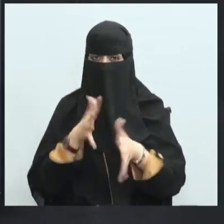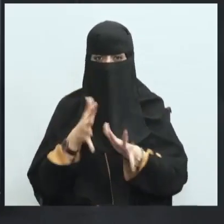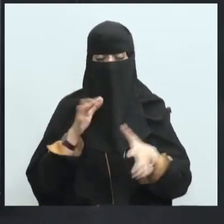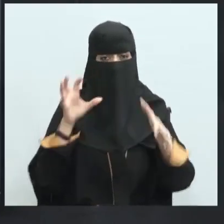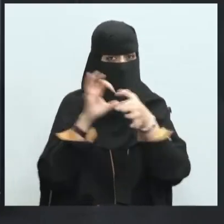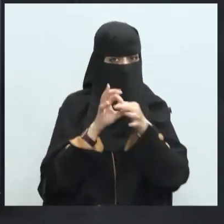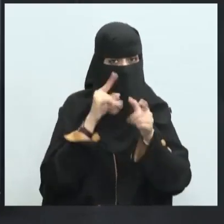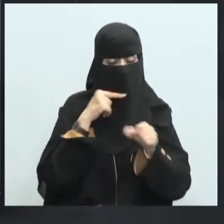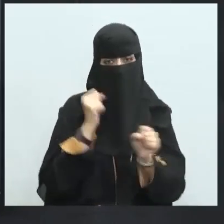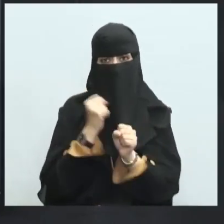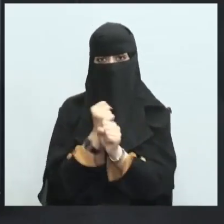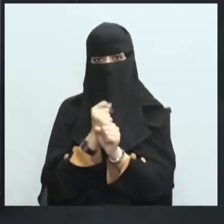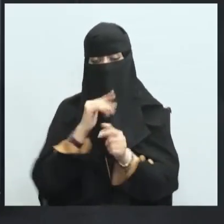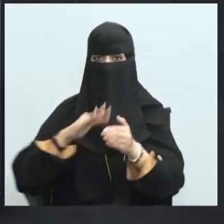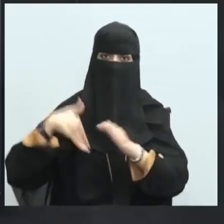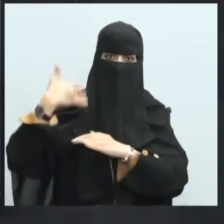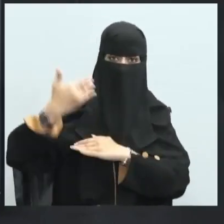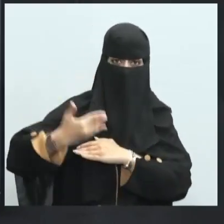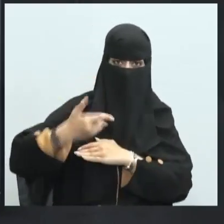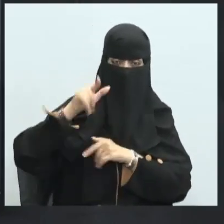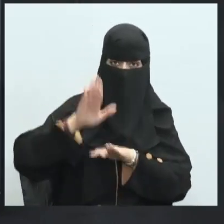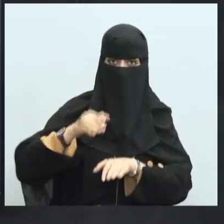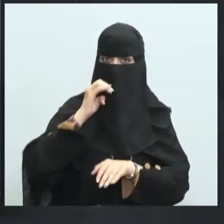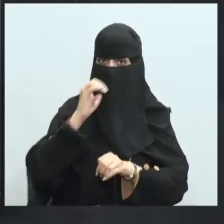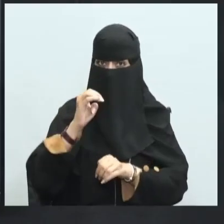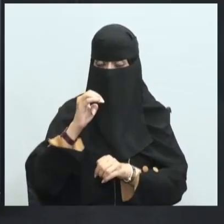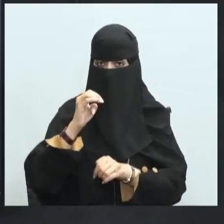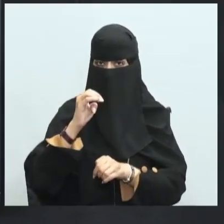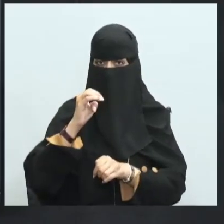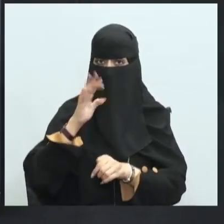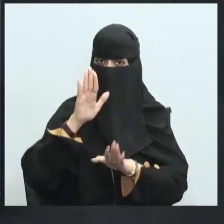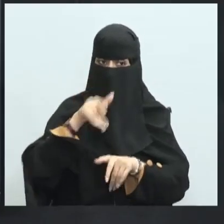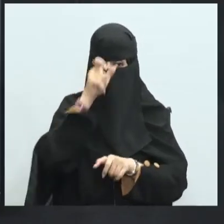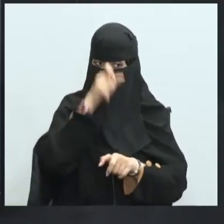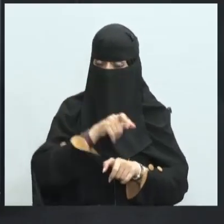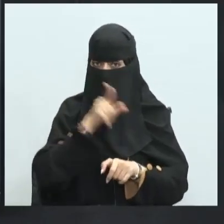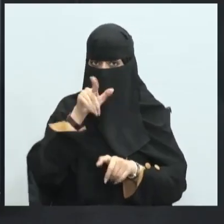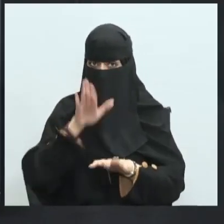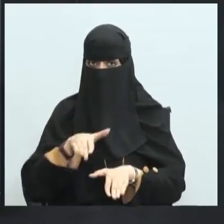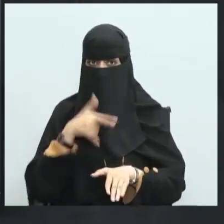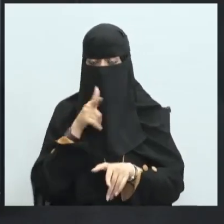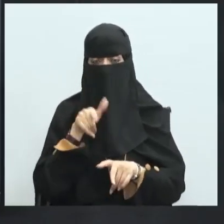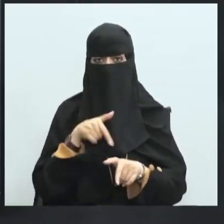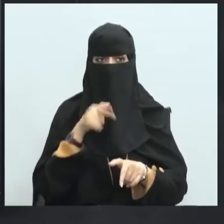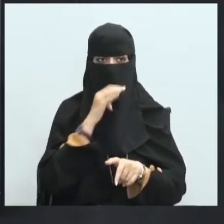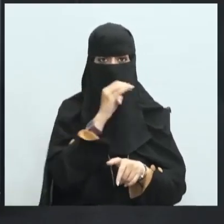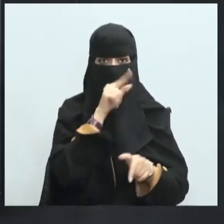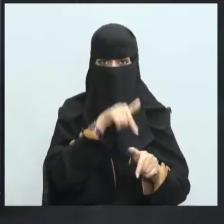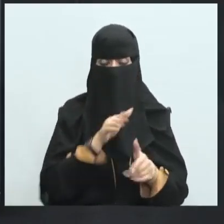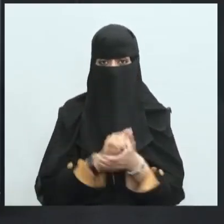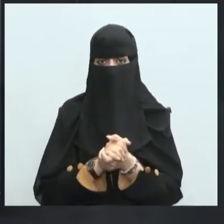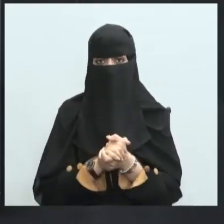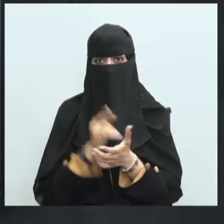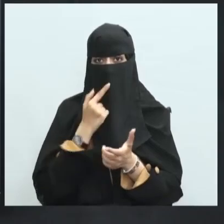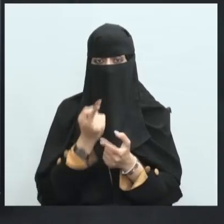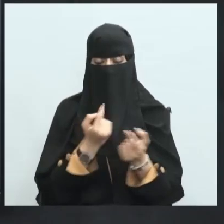المرتبطه بالوظيفه حينما تجيب او يجيب الشخص في ذلك الاختبار او